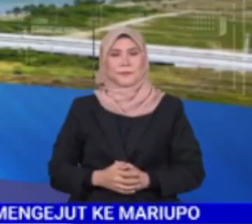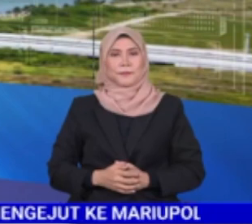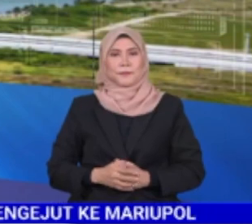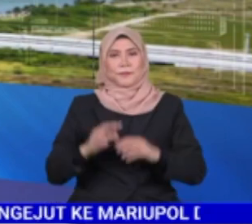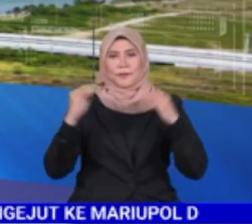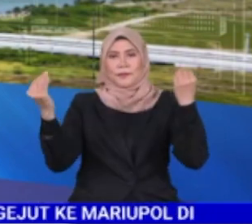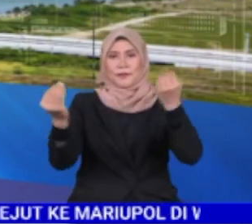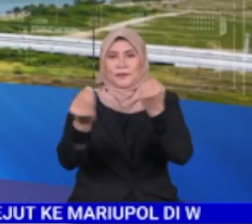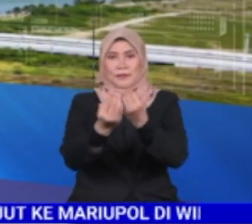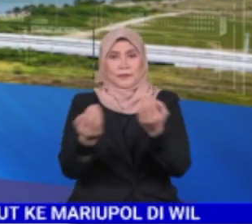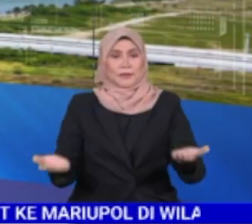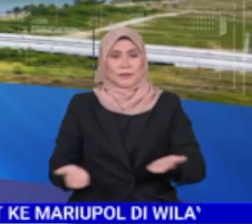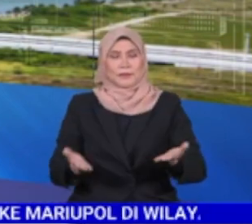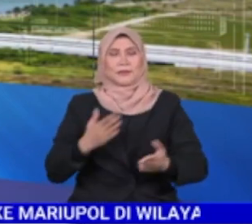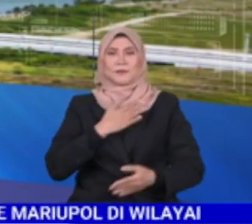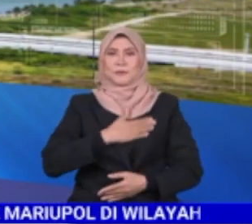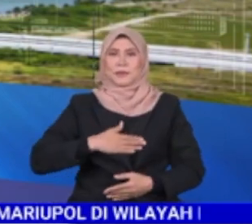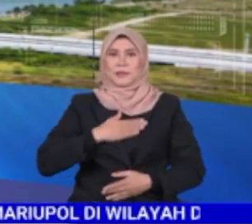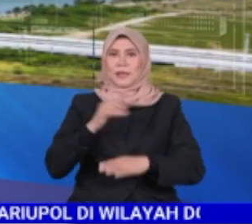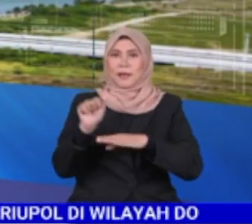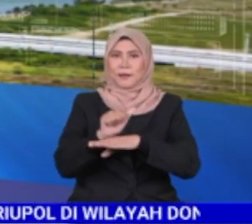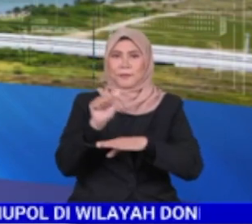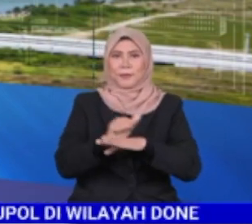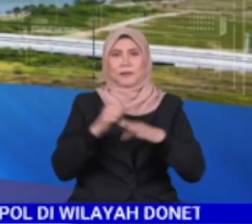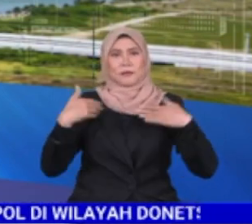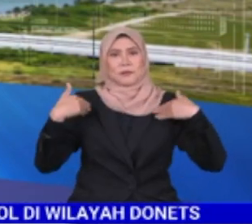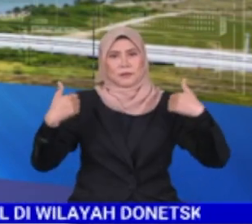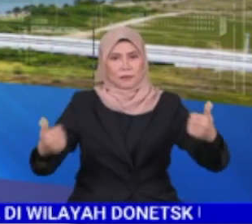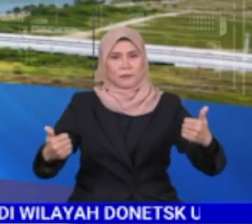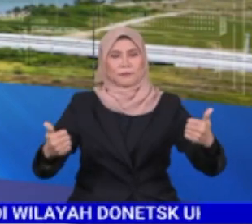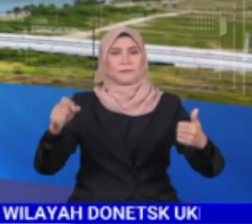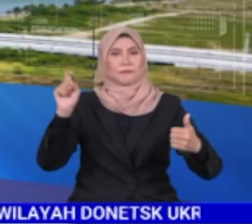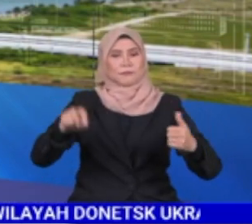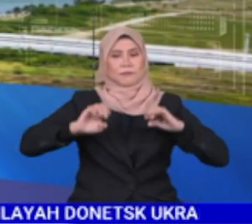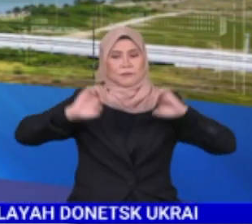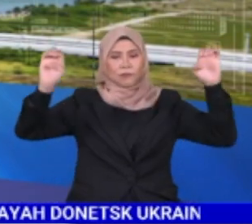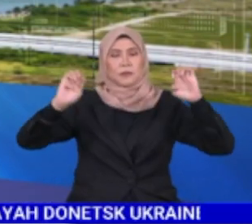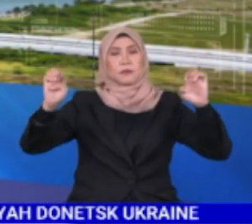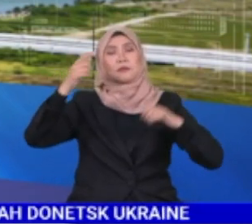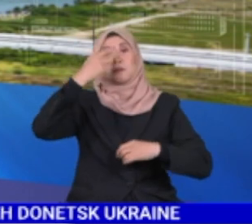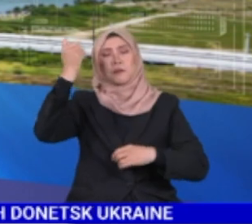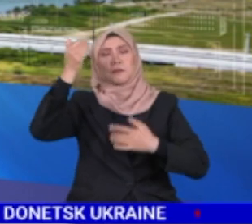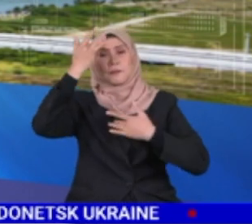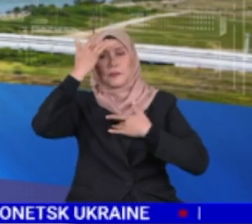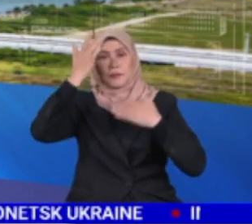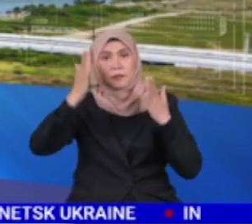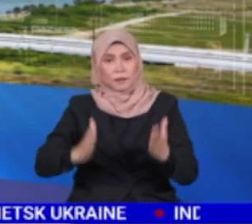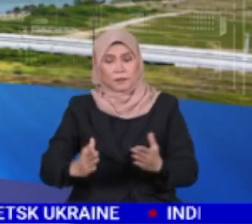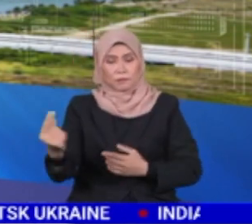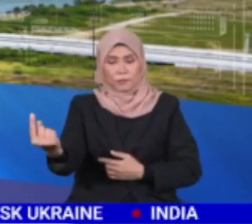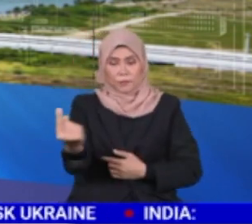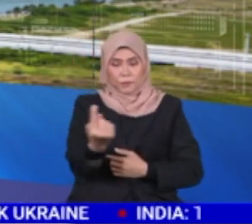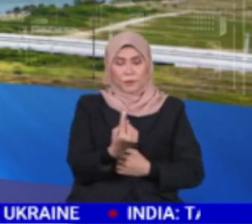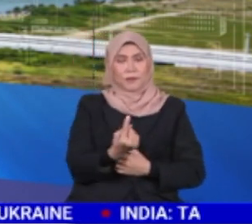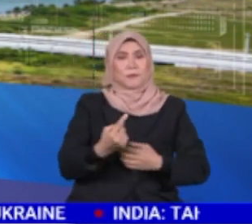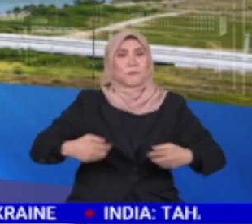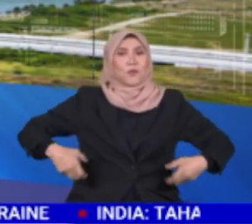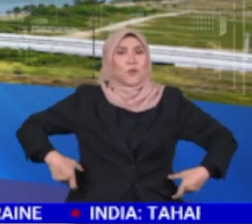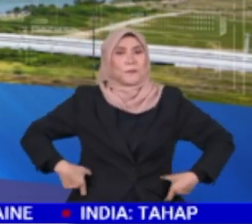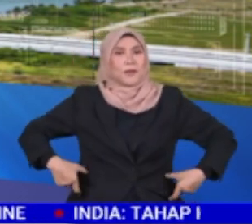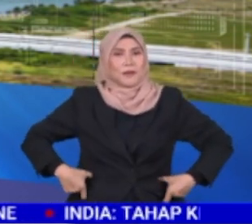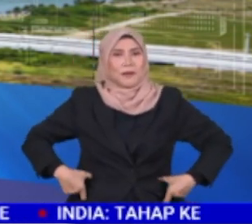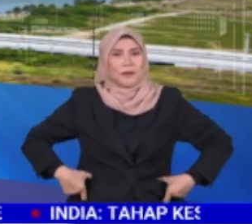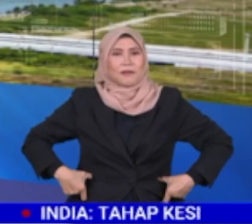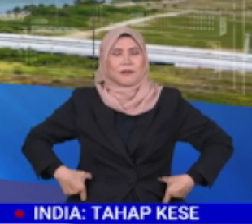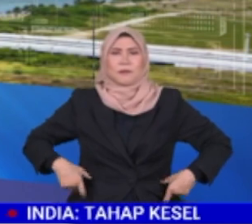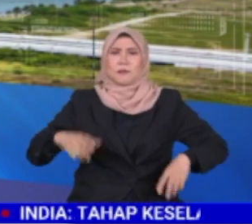masyarakat di negeri ini diminta mengamalkan gaya hidup sehat ia berikut tanpa sakit yang menerima rawatan berkaitan buah pinggang